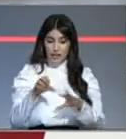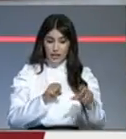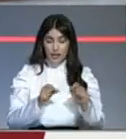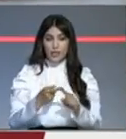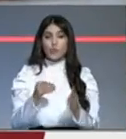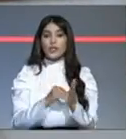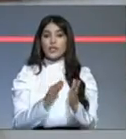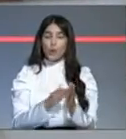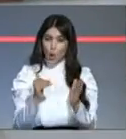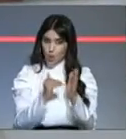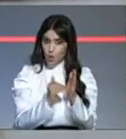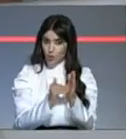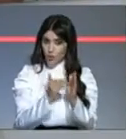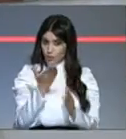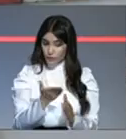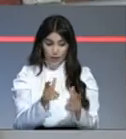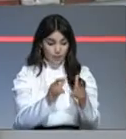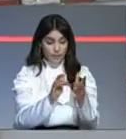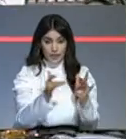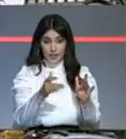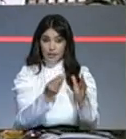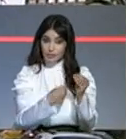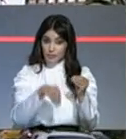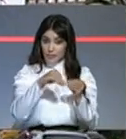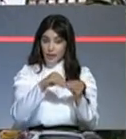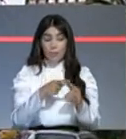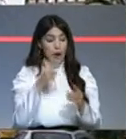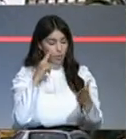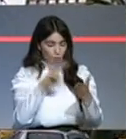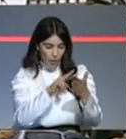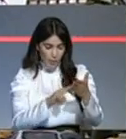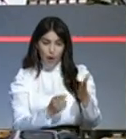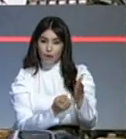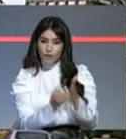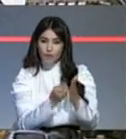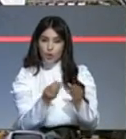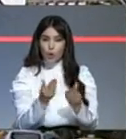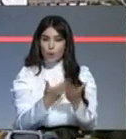التسجيل مجددا في هذه الاليه مع التدقيق في المعطيات والوثائق المطلوبه